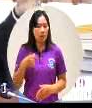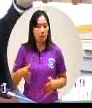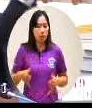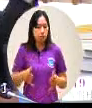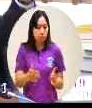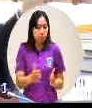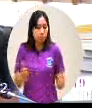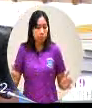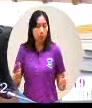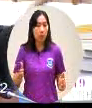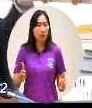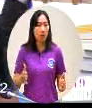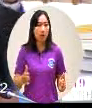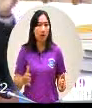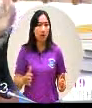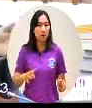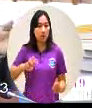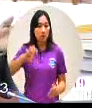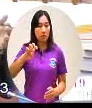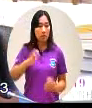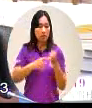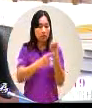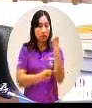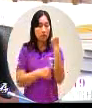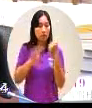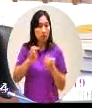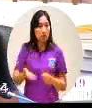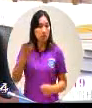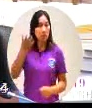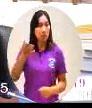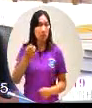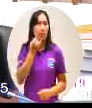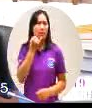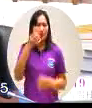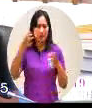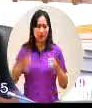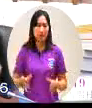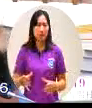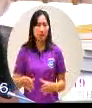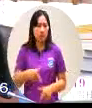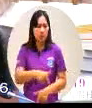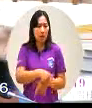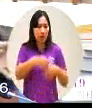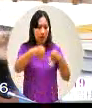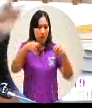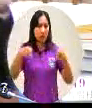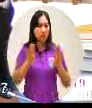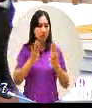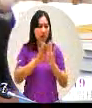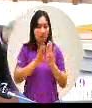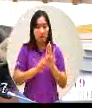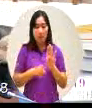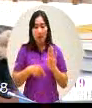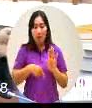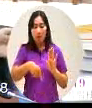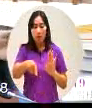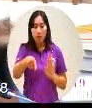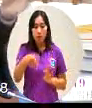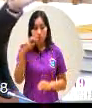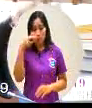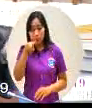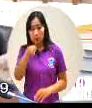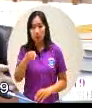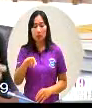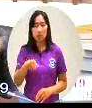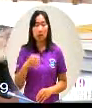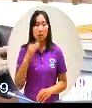六十米这种的跨度，佮复杂的路口，佮是南市大门出来，迄、那个所在若无六盏灯来增加，遐